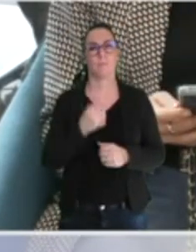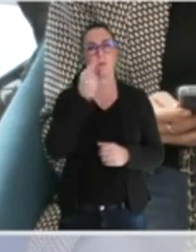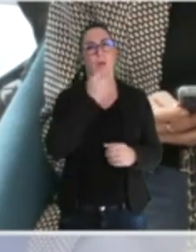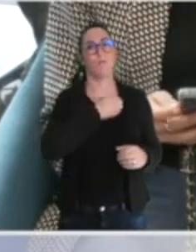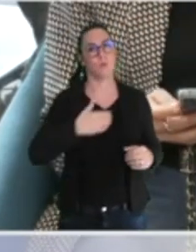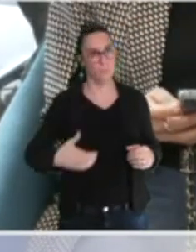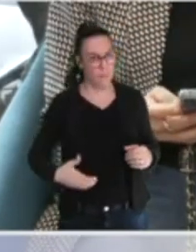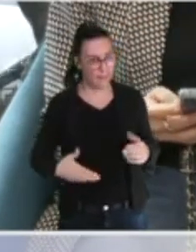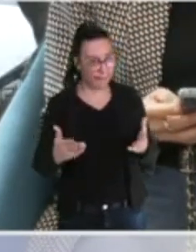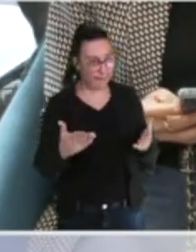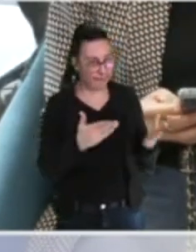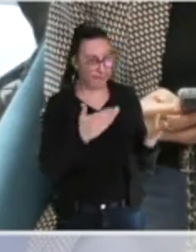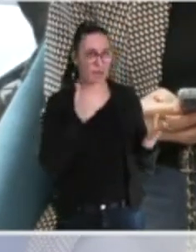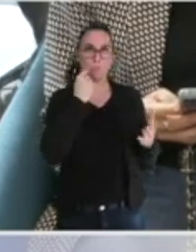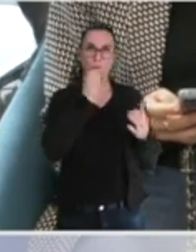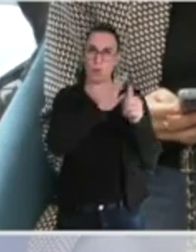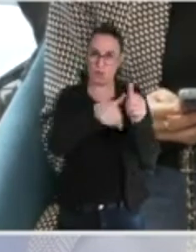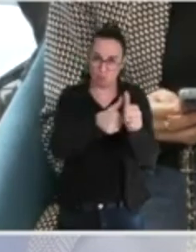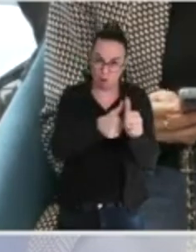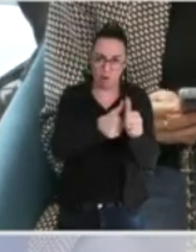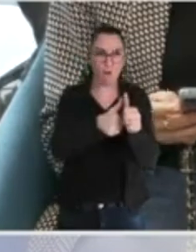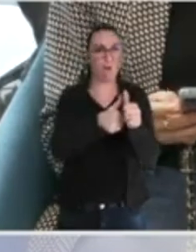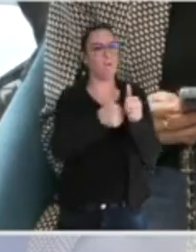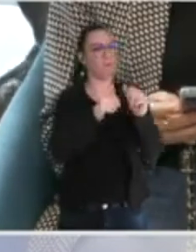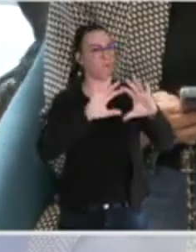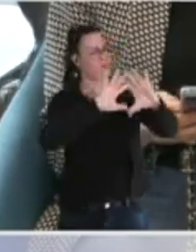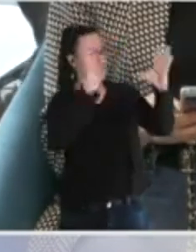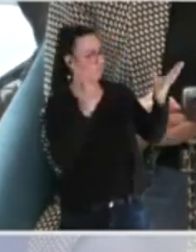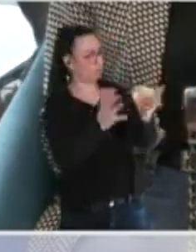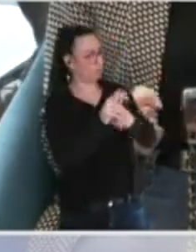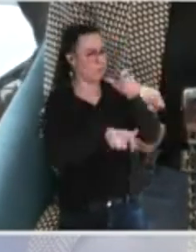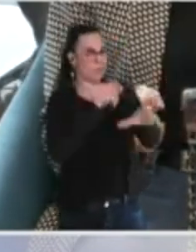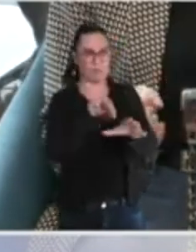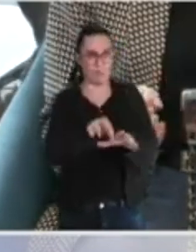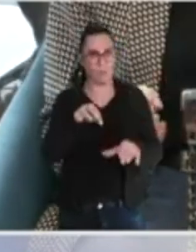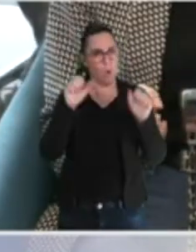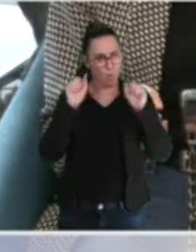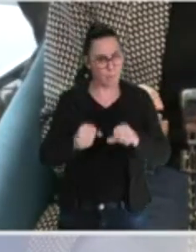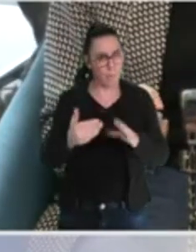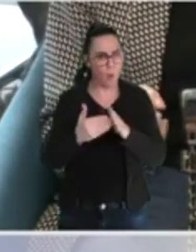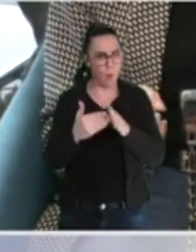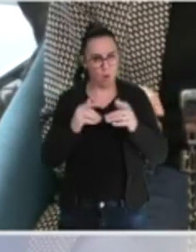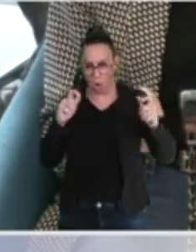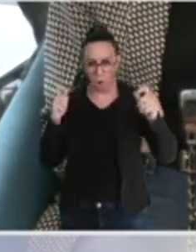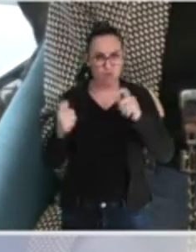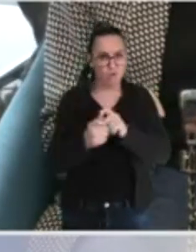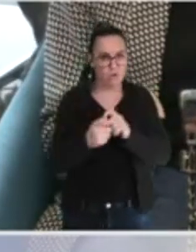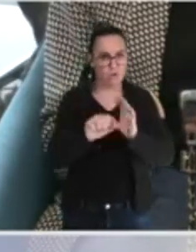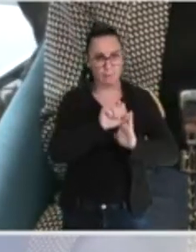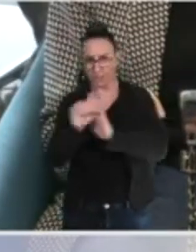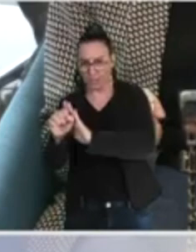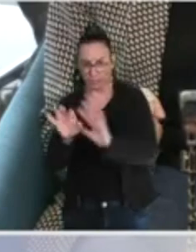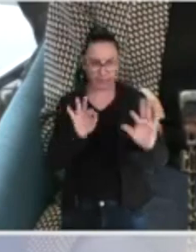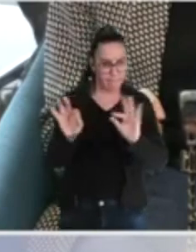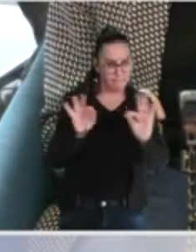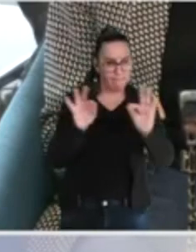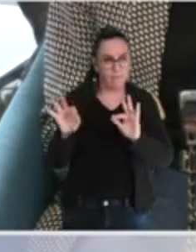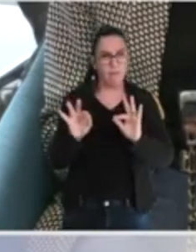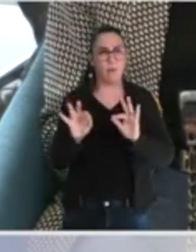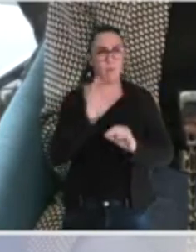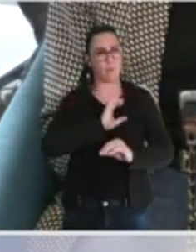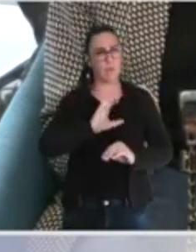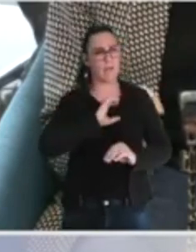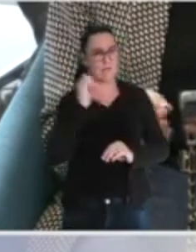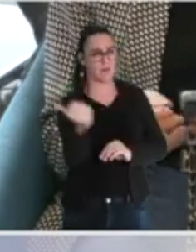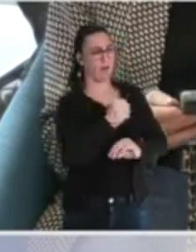maire, monsieur l'adjoint et l'ensemble des élus, il est encore temps de réévaluer vos priorités, de faire preuve de considération